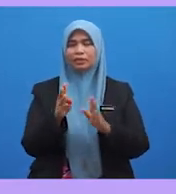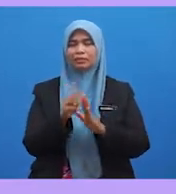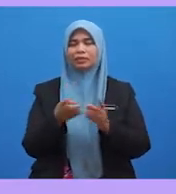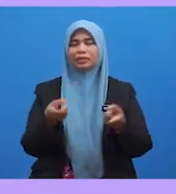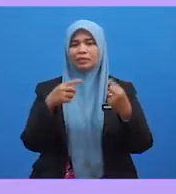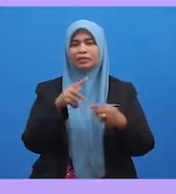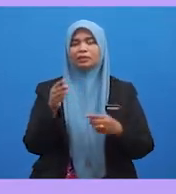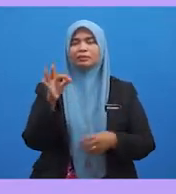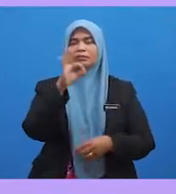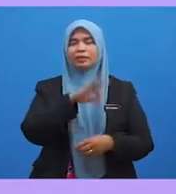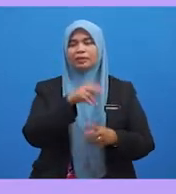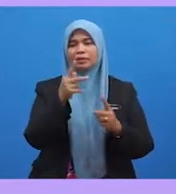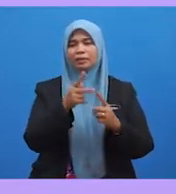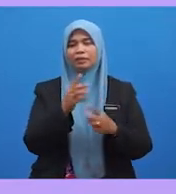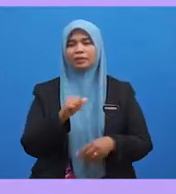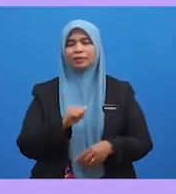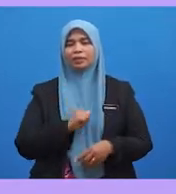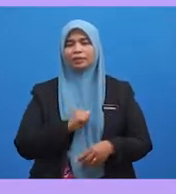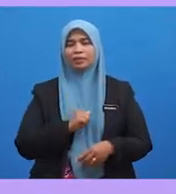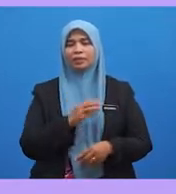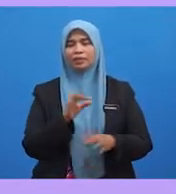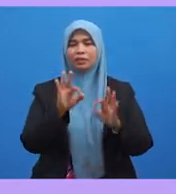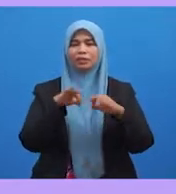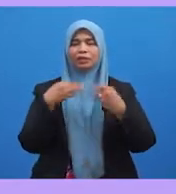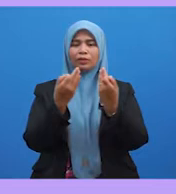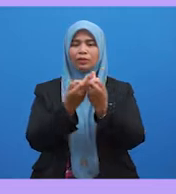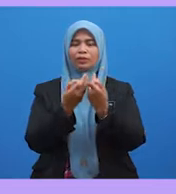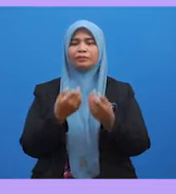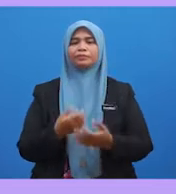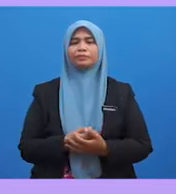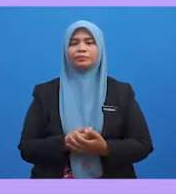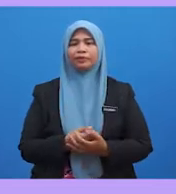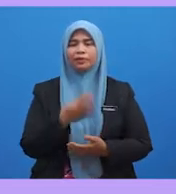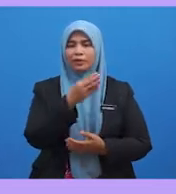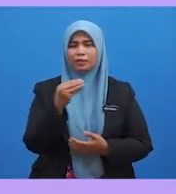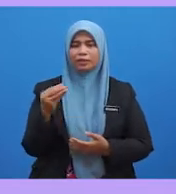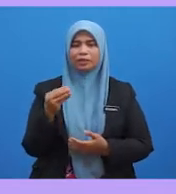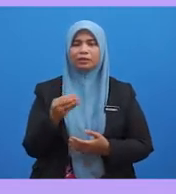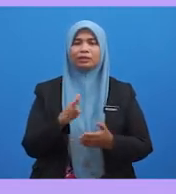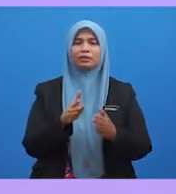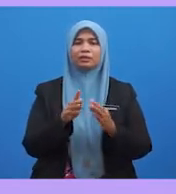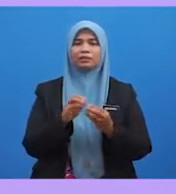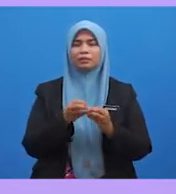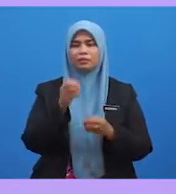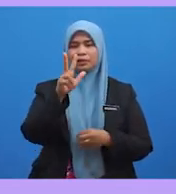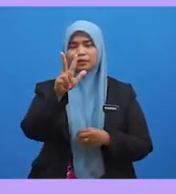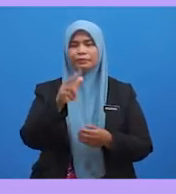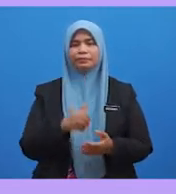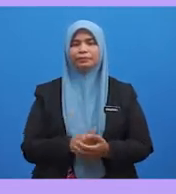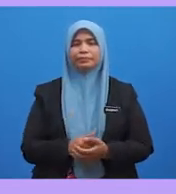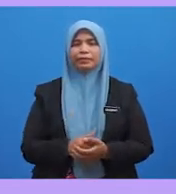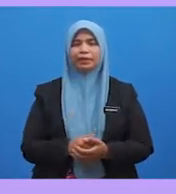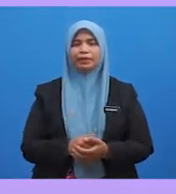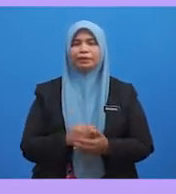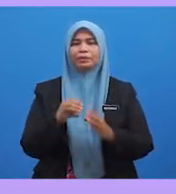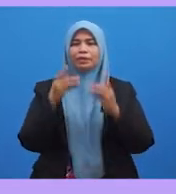faedah kepada diri serta keluarga. Dan hikmah yang ketiga ialah akan